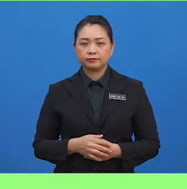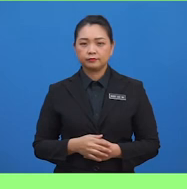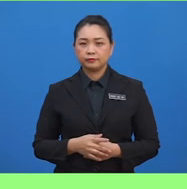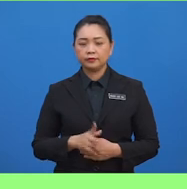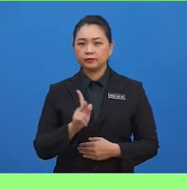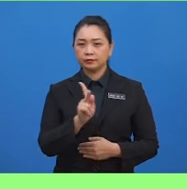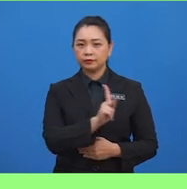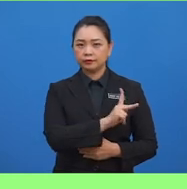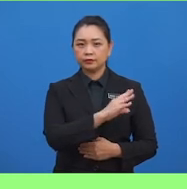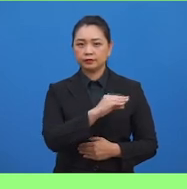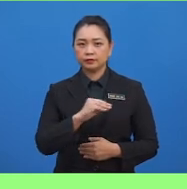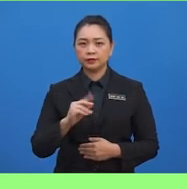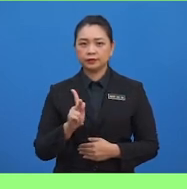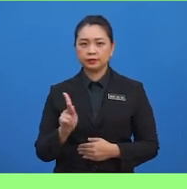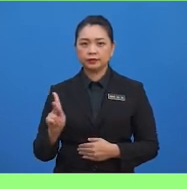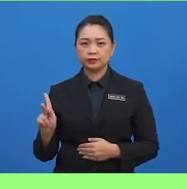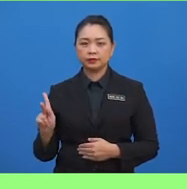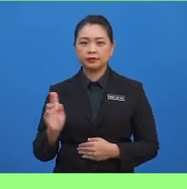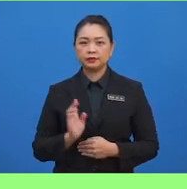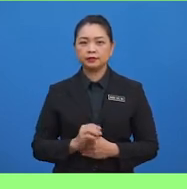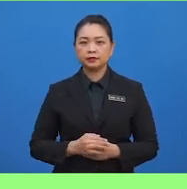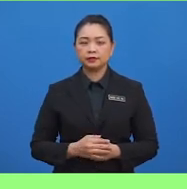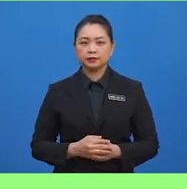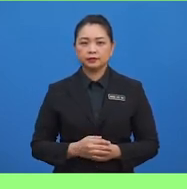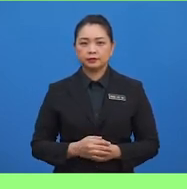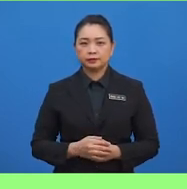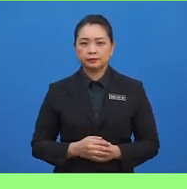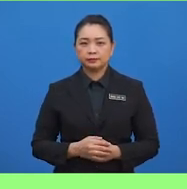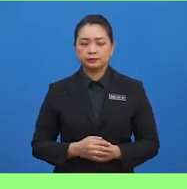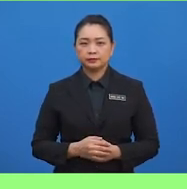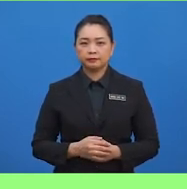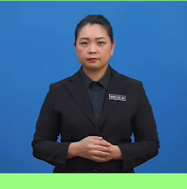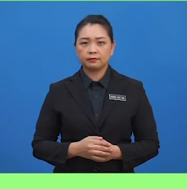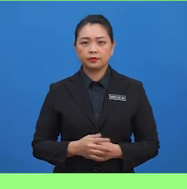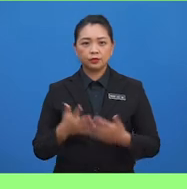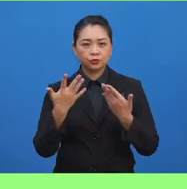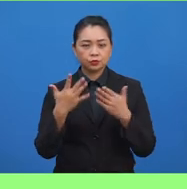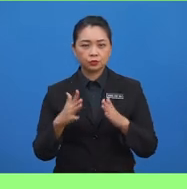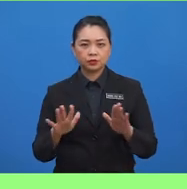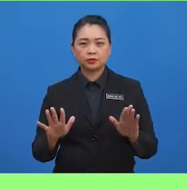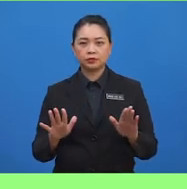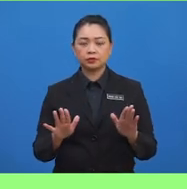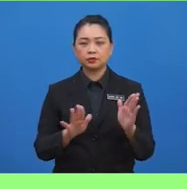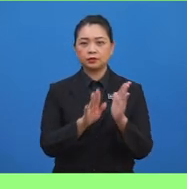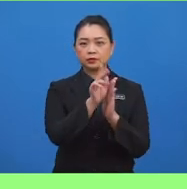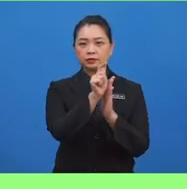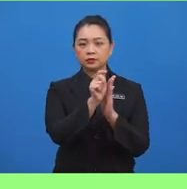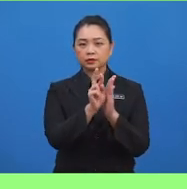teki kiri dan kau kanan sudah tertepi